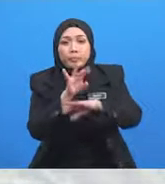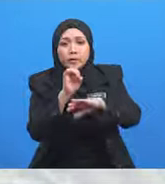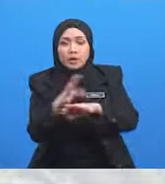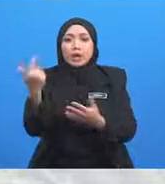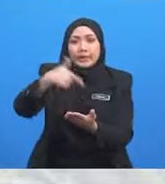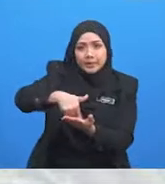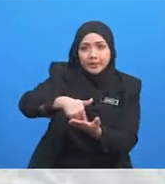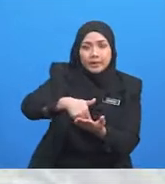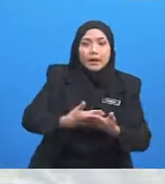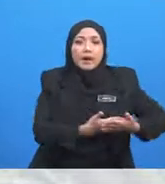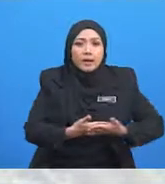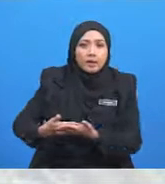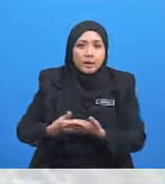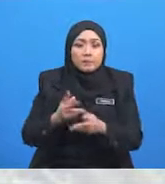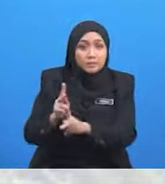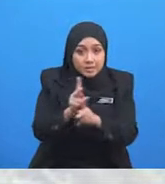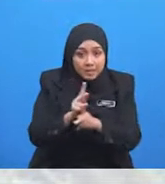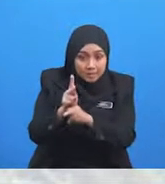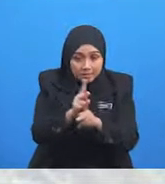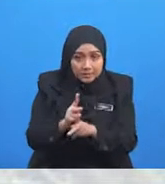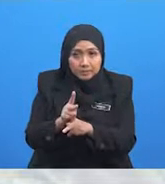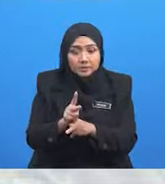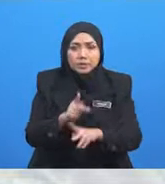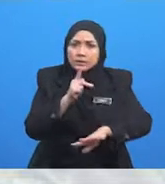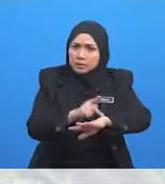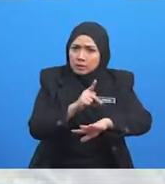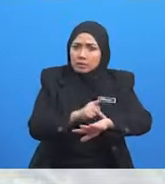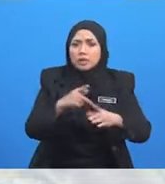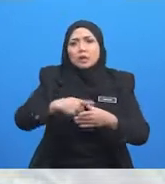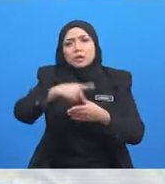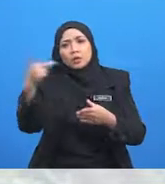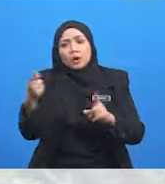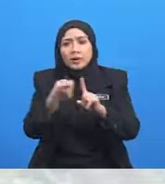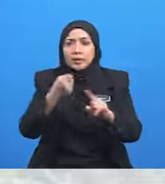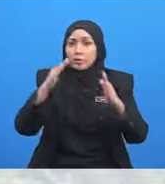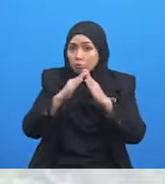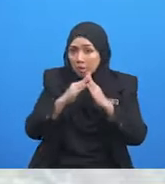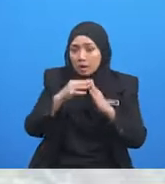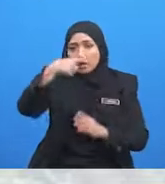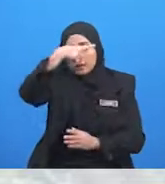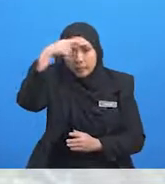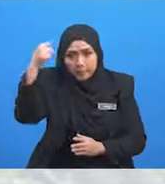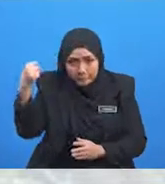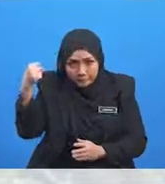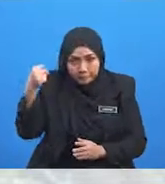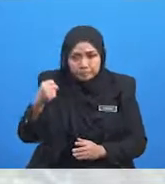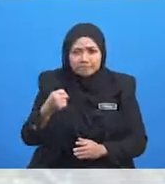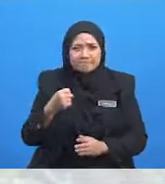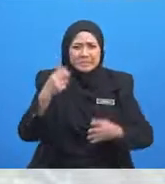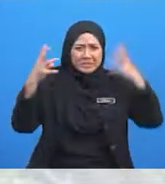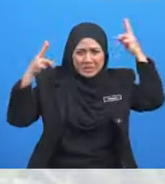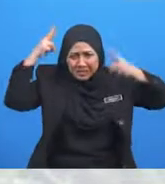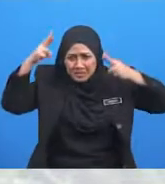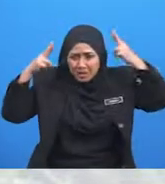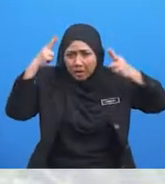agar si anak berwaspada ketika keluar dari rumah kerana bimbang akan